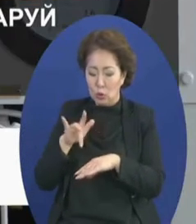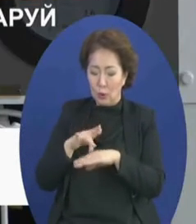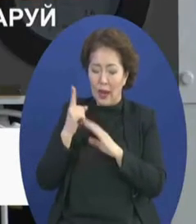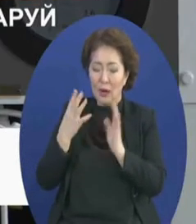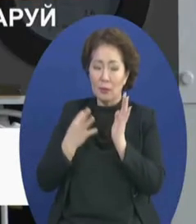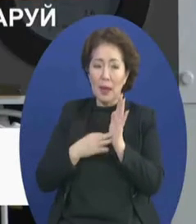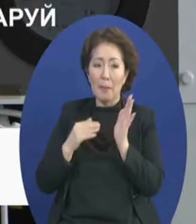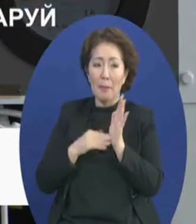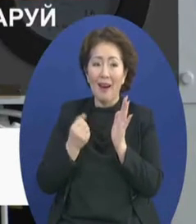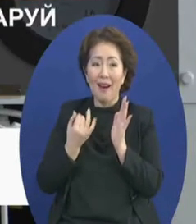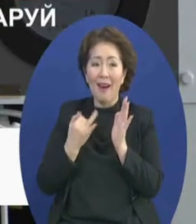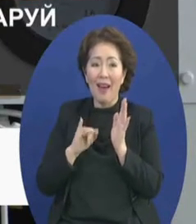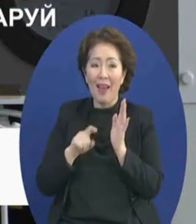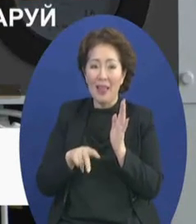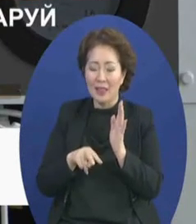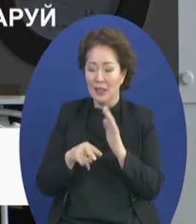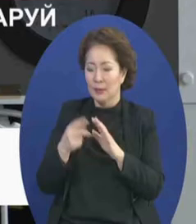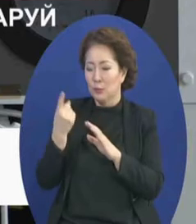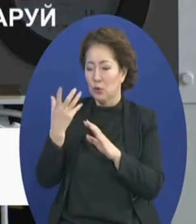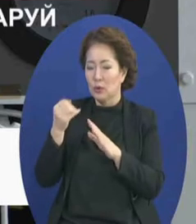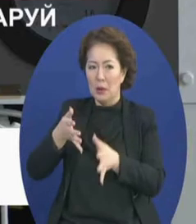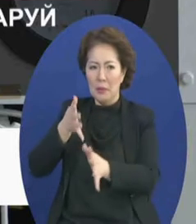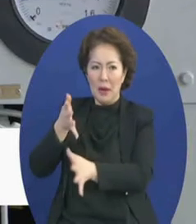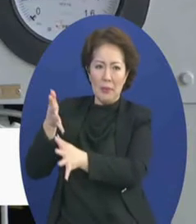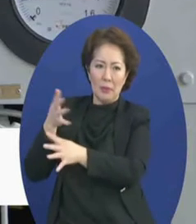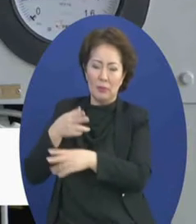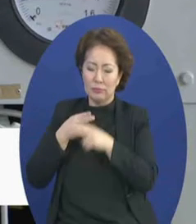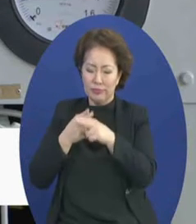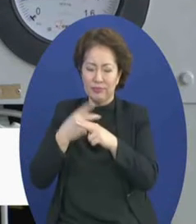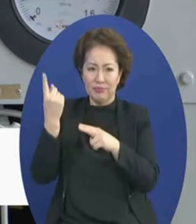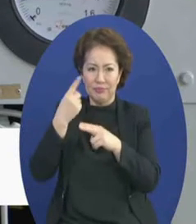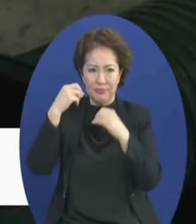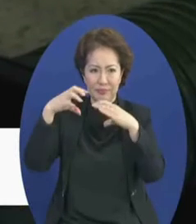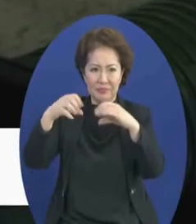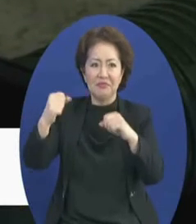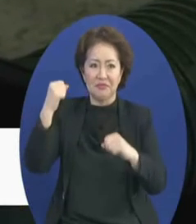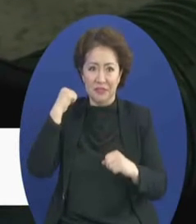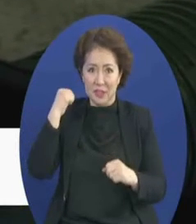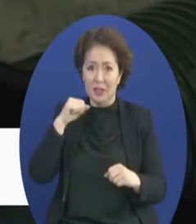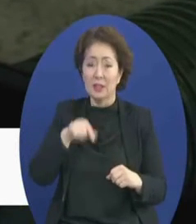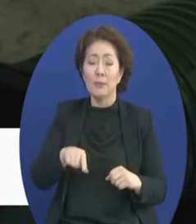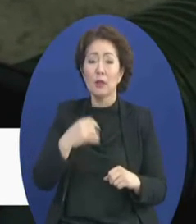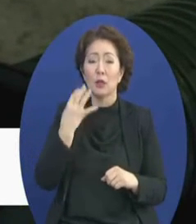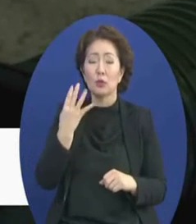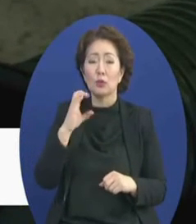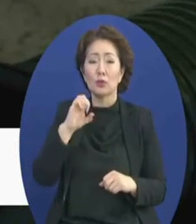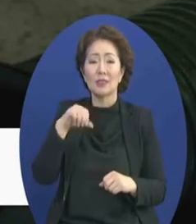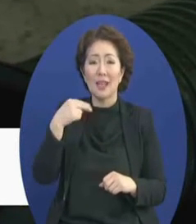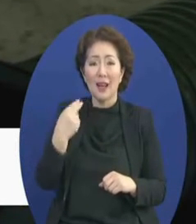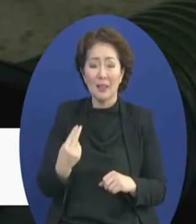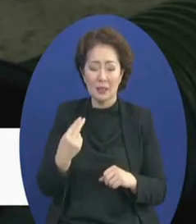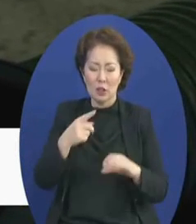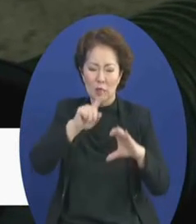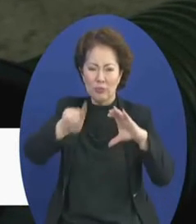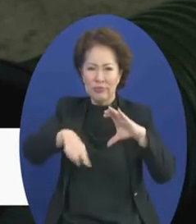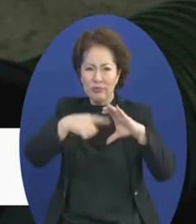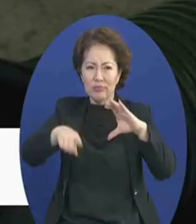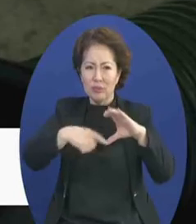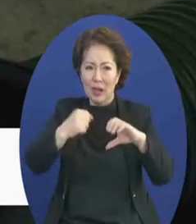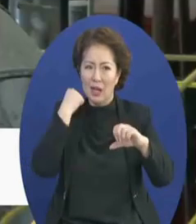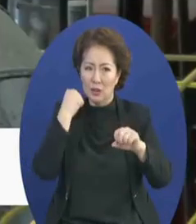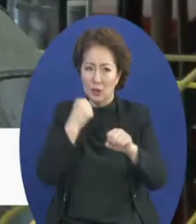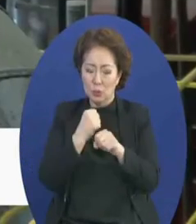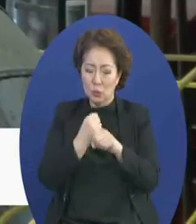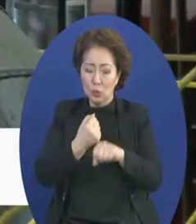сууцыг дулааны эрчим хүчээр хангах хэмжээний эрчим хүч үйлдвэрлэх юм байна. Энэ шинжилгээний үр дүнд 4-р цахилгаан станцын турбины ажиллах нөөц 25